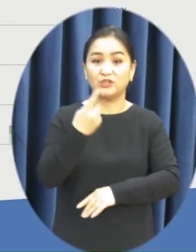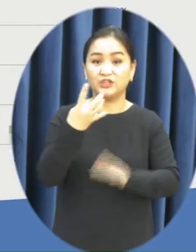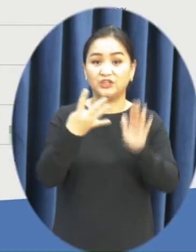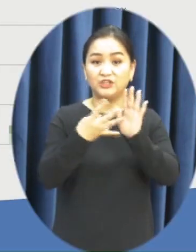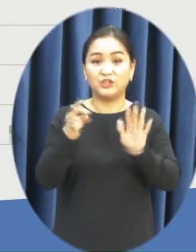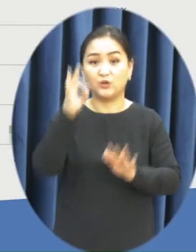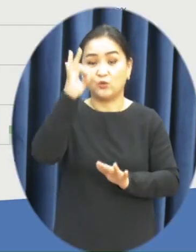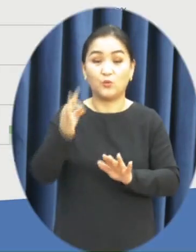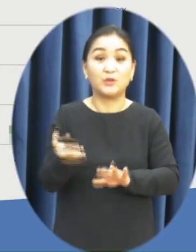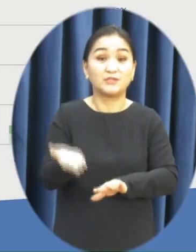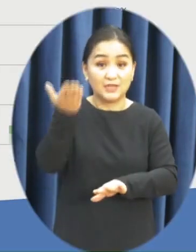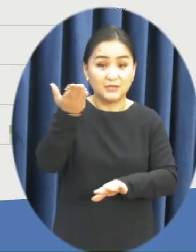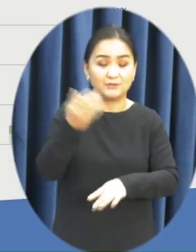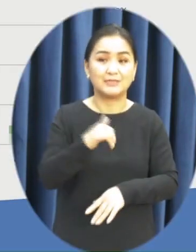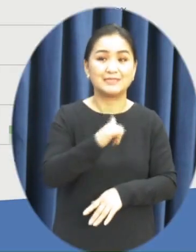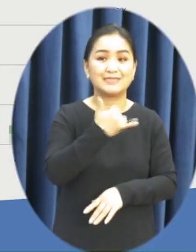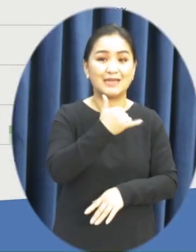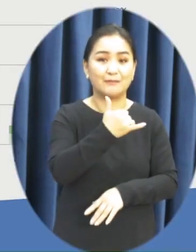ཚབའི